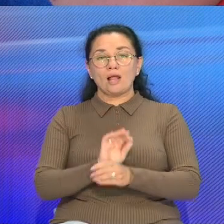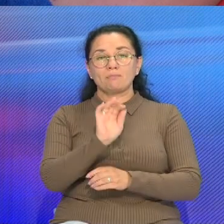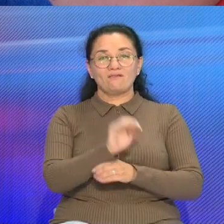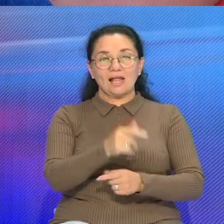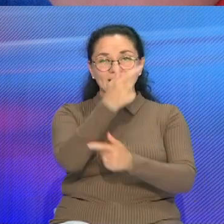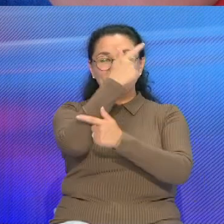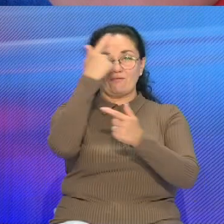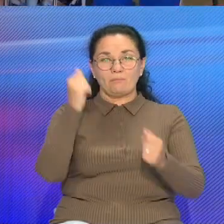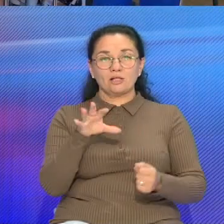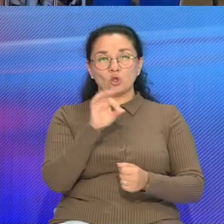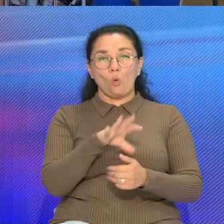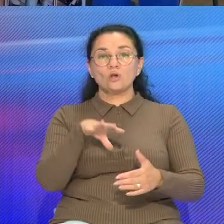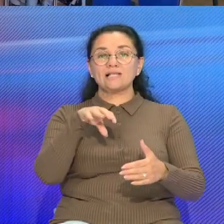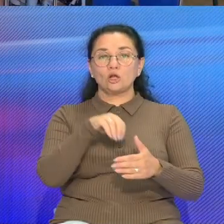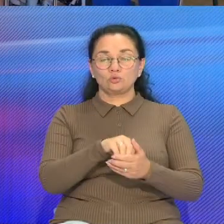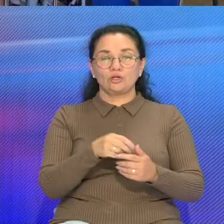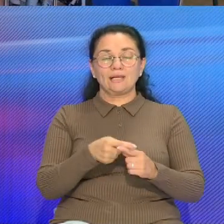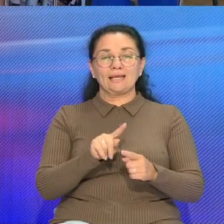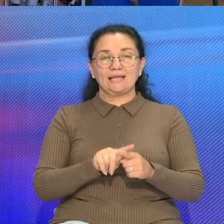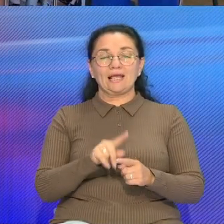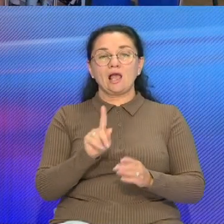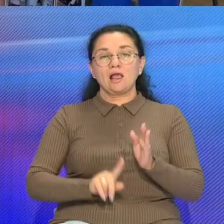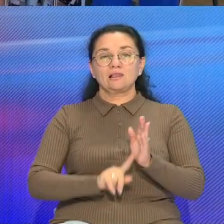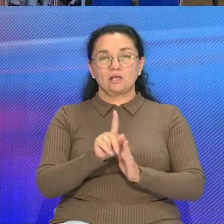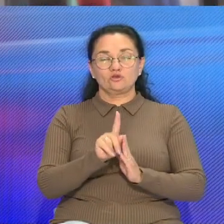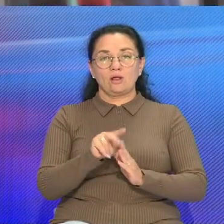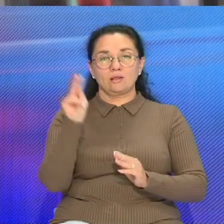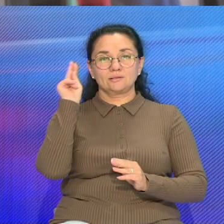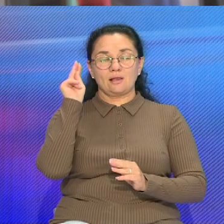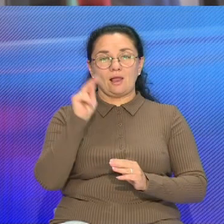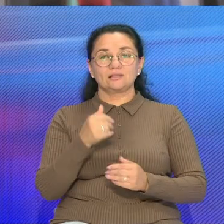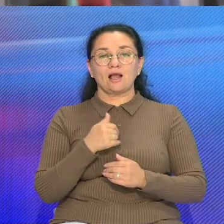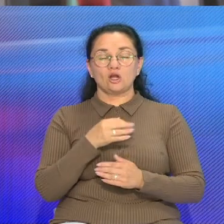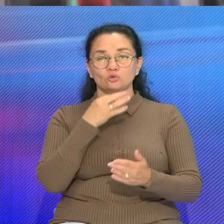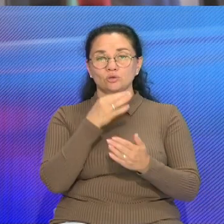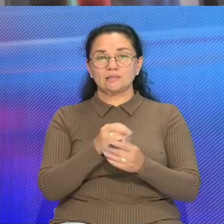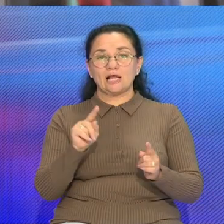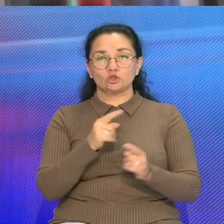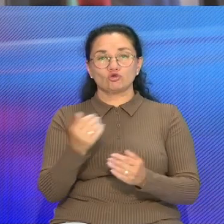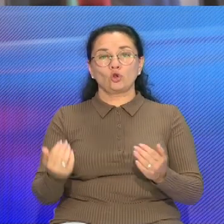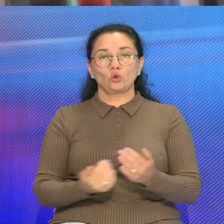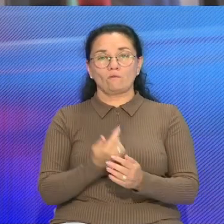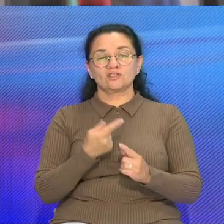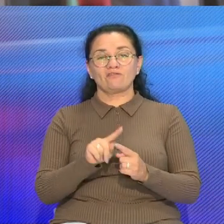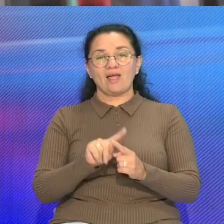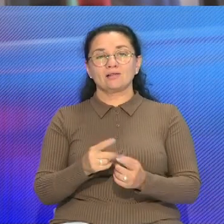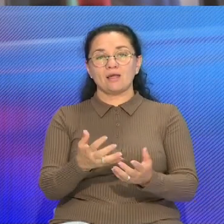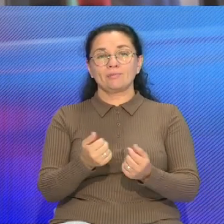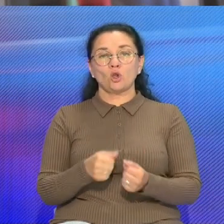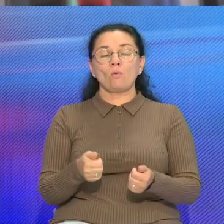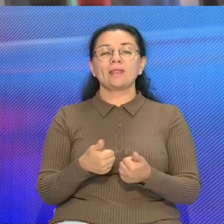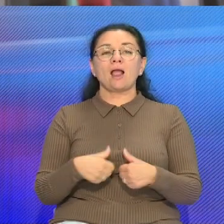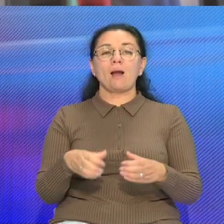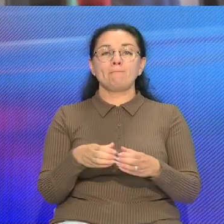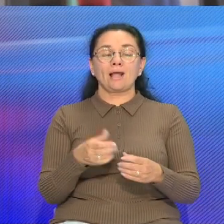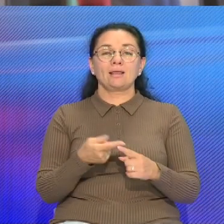аб залічэнні, форме навучання і даце пачатку заняткаў. Хочу отметить, что новшеством этой приемной кампании является